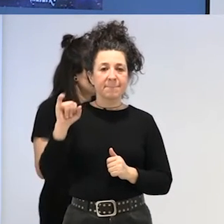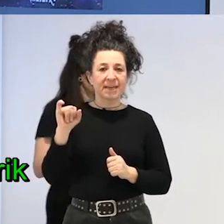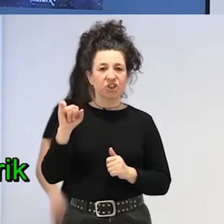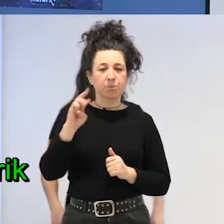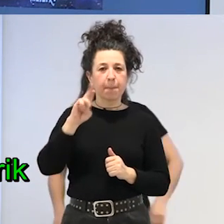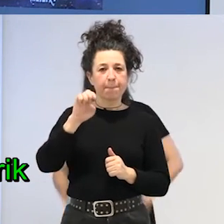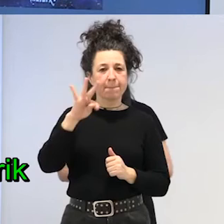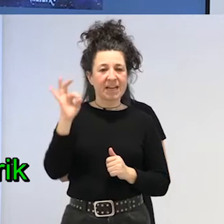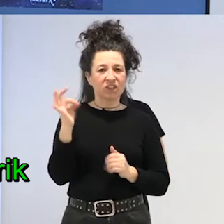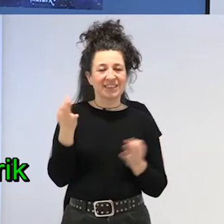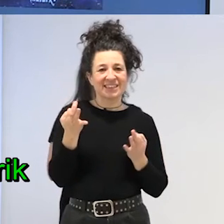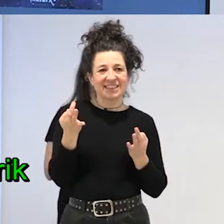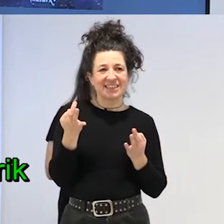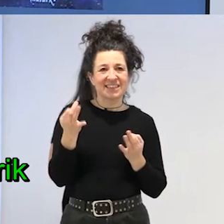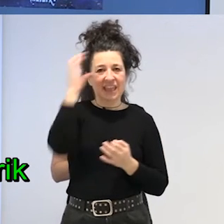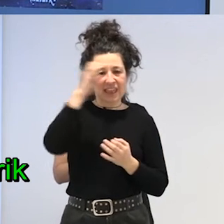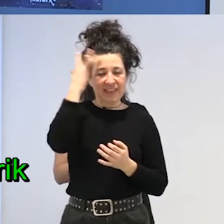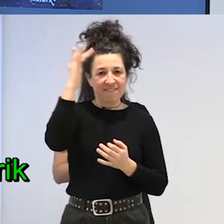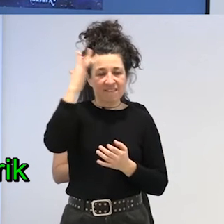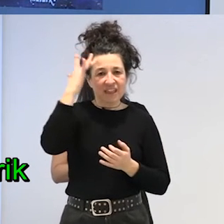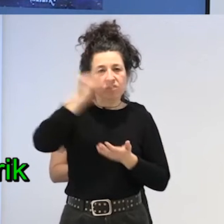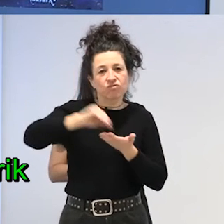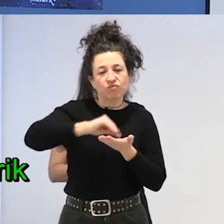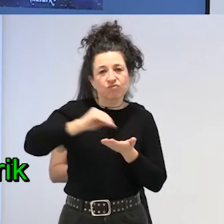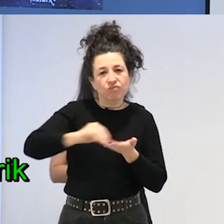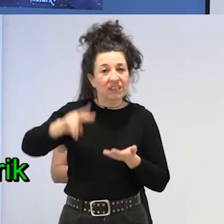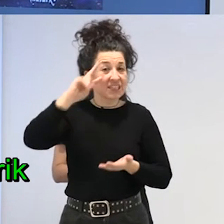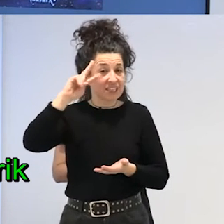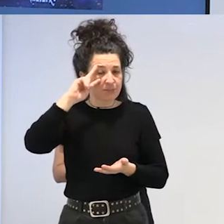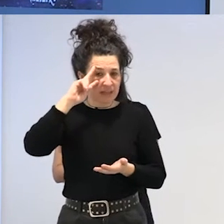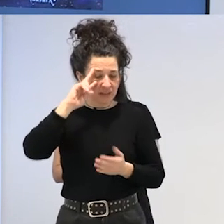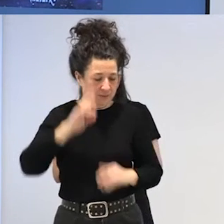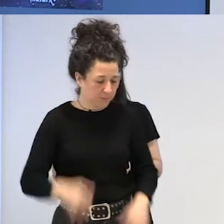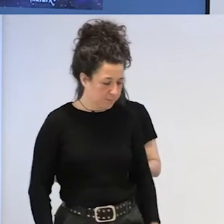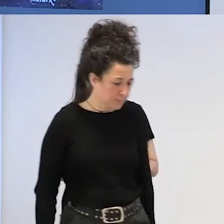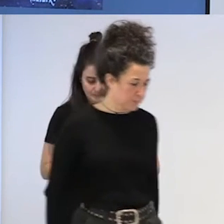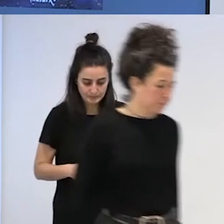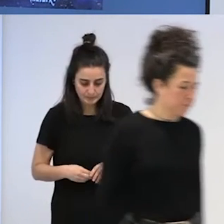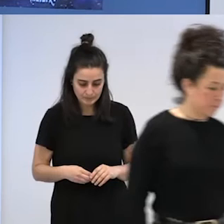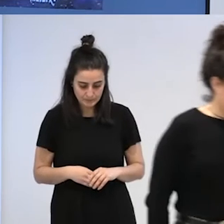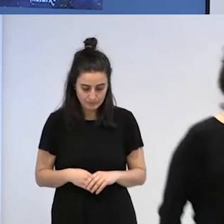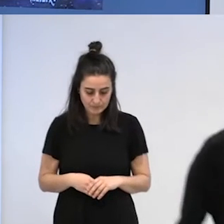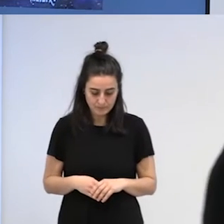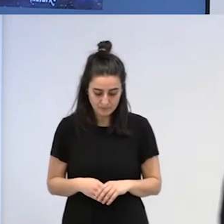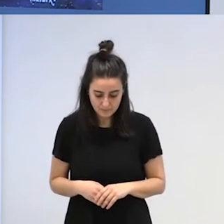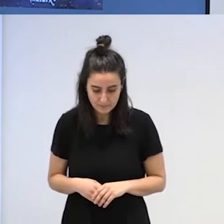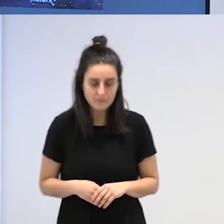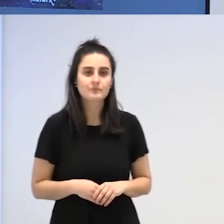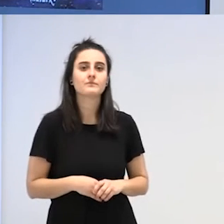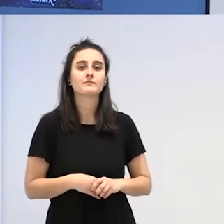bat da. Hau da, zientzia fikzioa bakarrik idatzi zuen, oza, bakarrik zientzia fikzioa eta genero